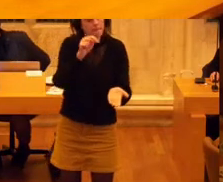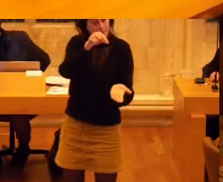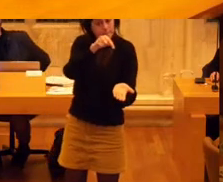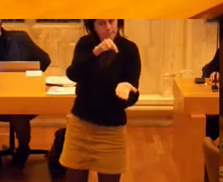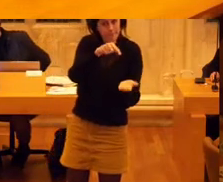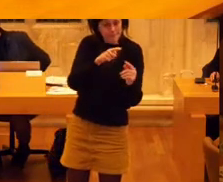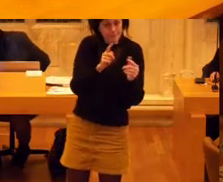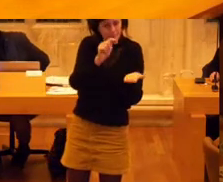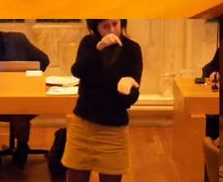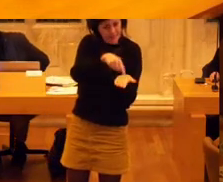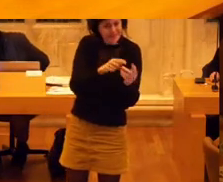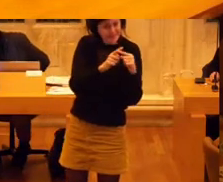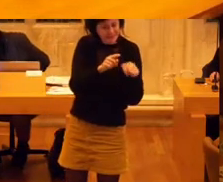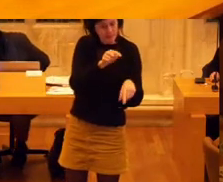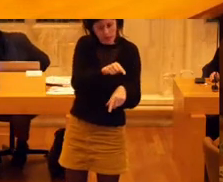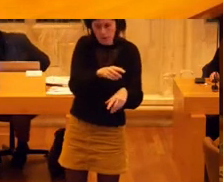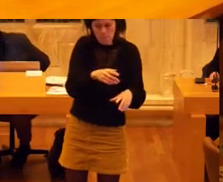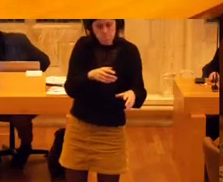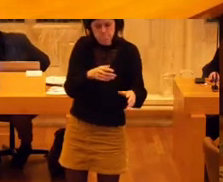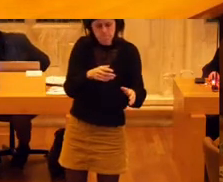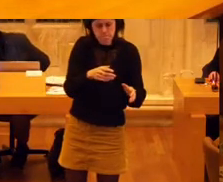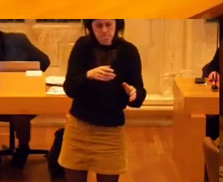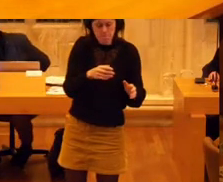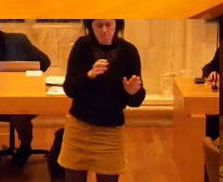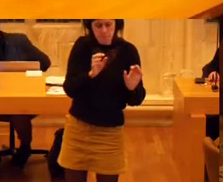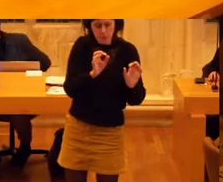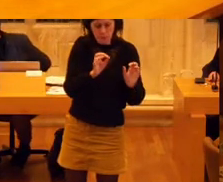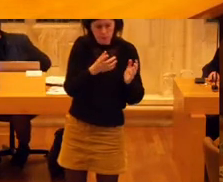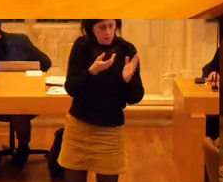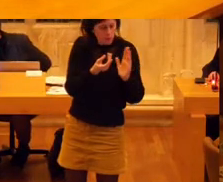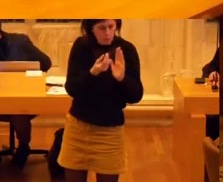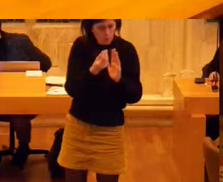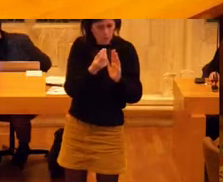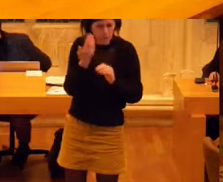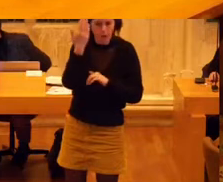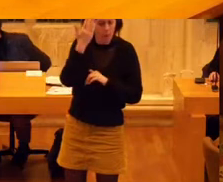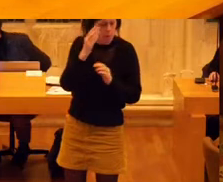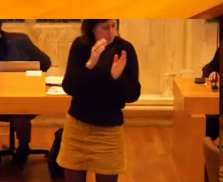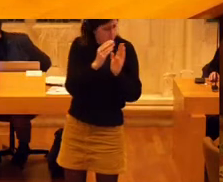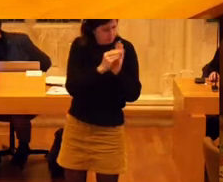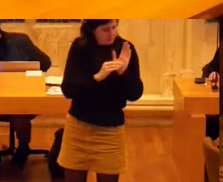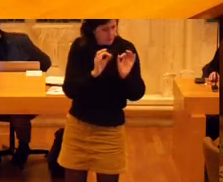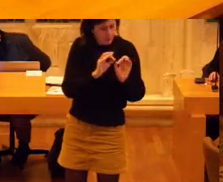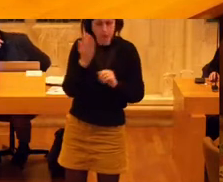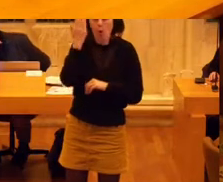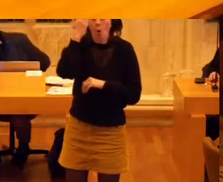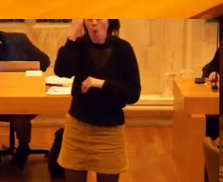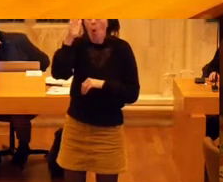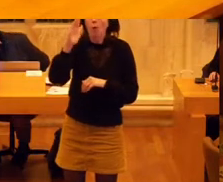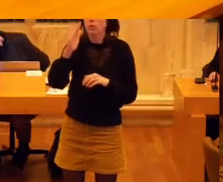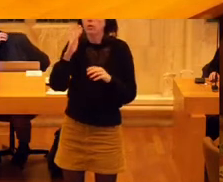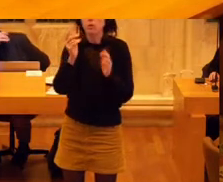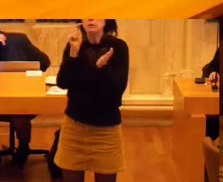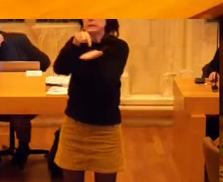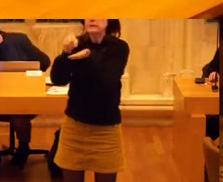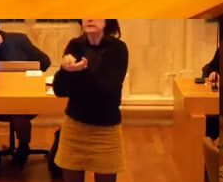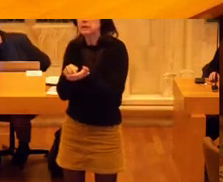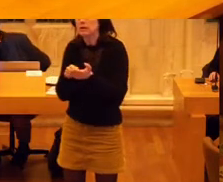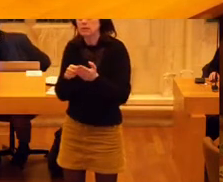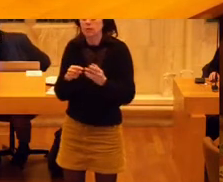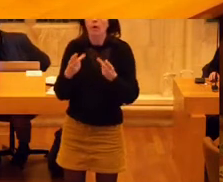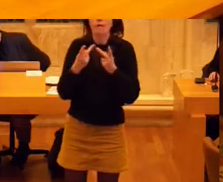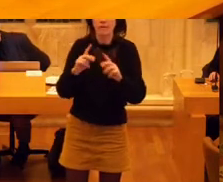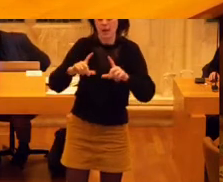ceux qui sont situés au-dessus d'une carrière souterraine, alors qu'il y a plein d'autres endroits où tout est cartographié, parce qu'on n'a pas